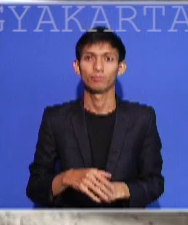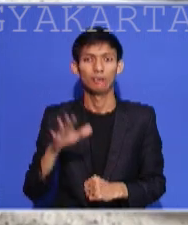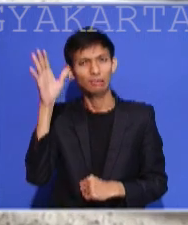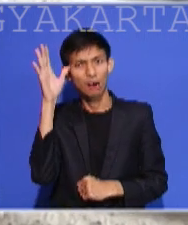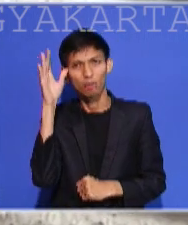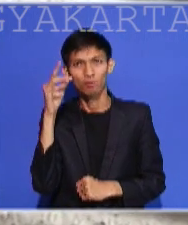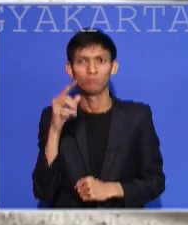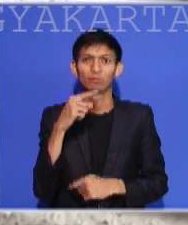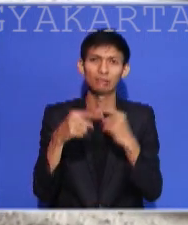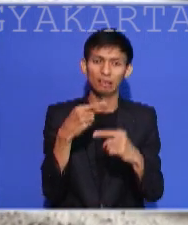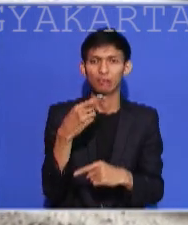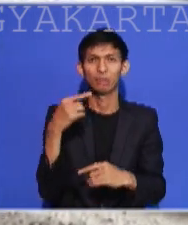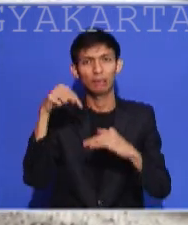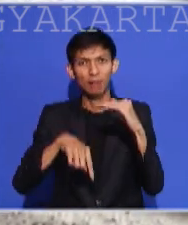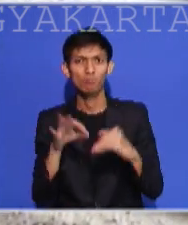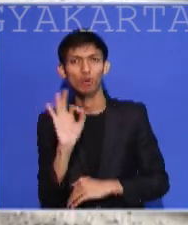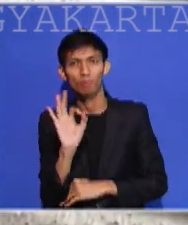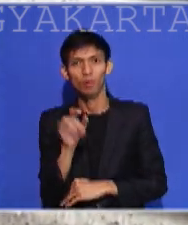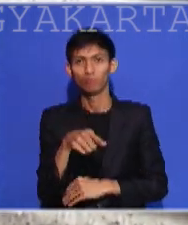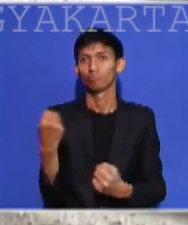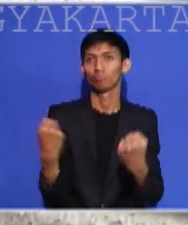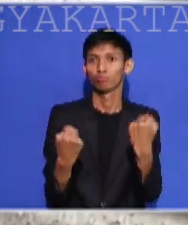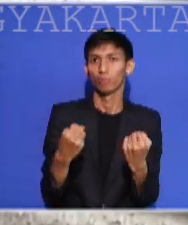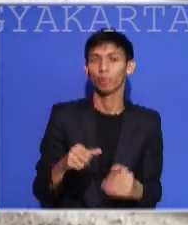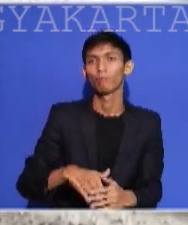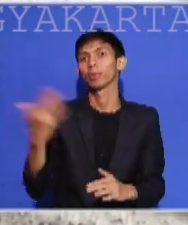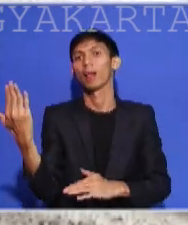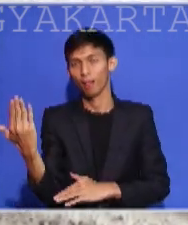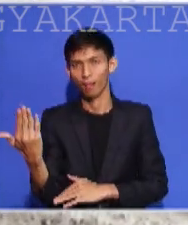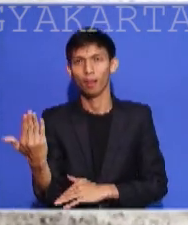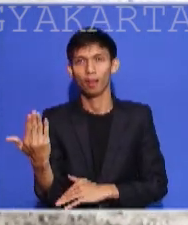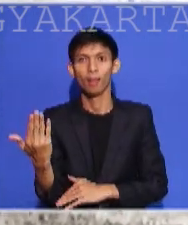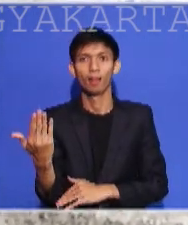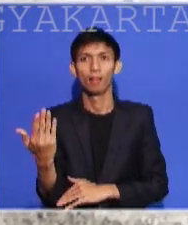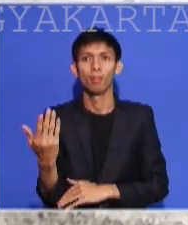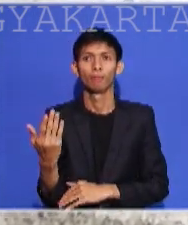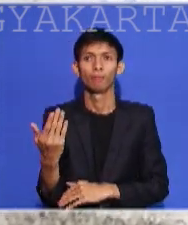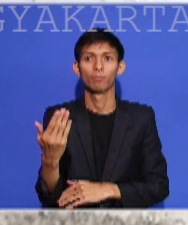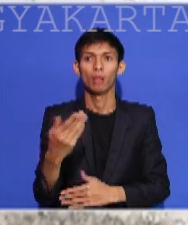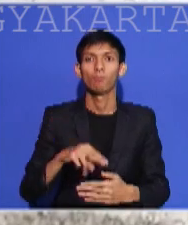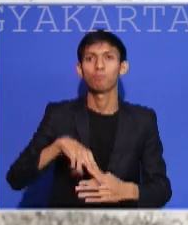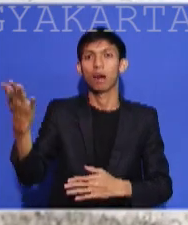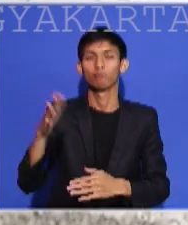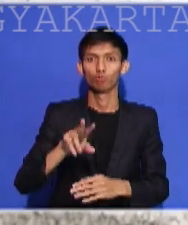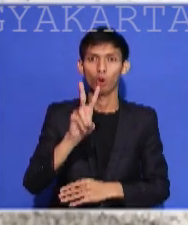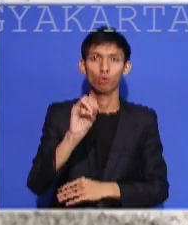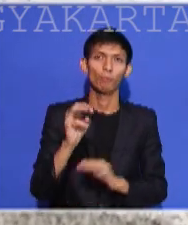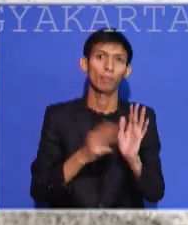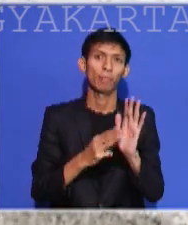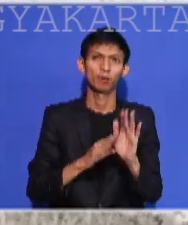cepat kalau sopir Adah mental keluar mental keluar hampir 20 Me dari dari posisi